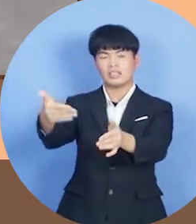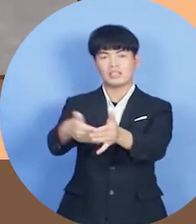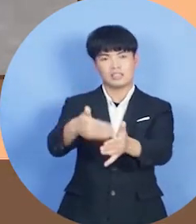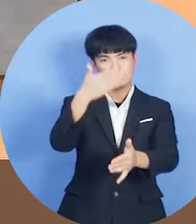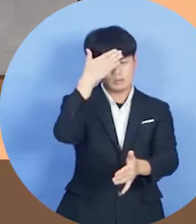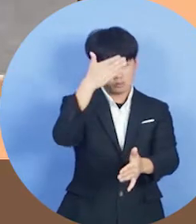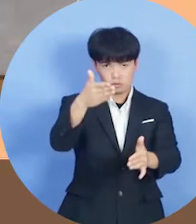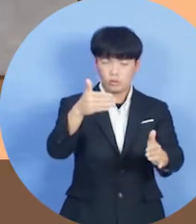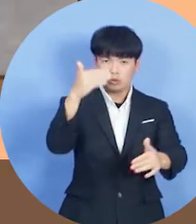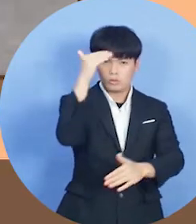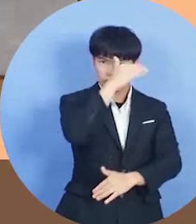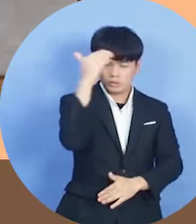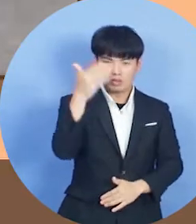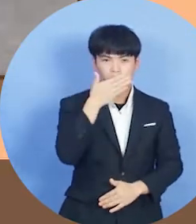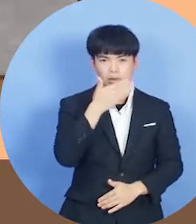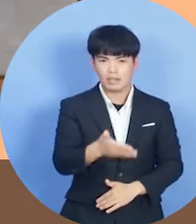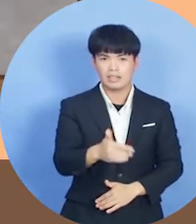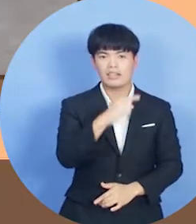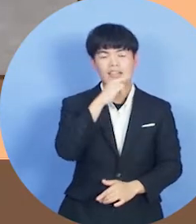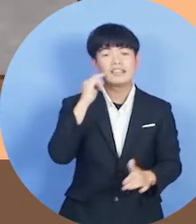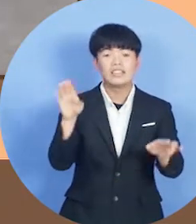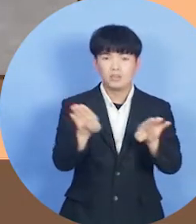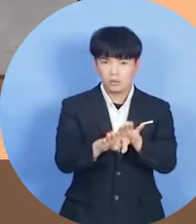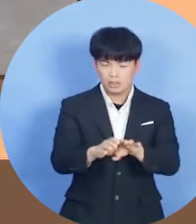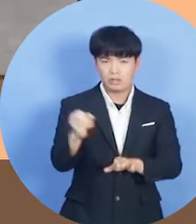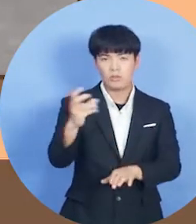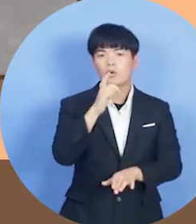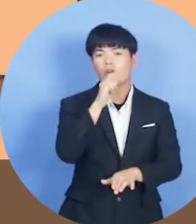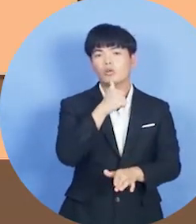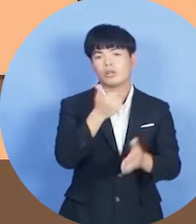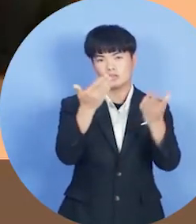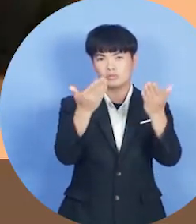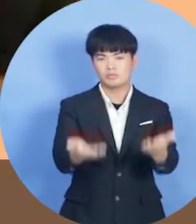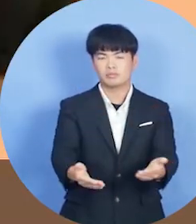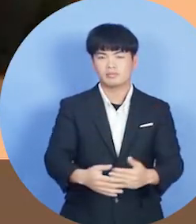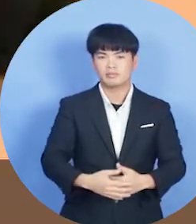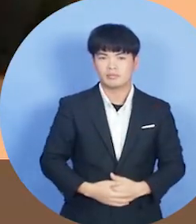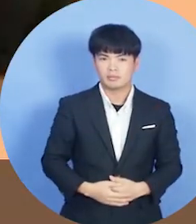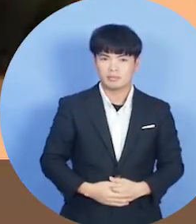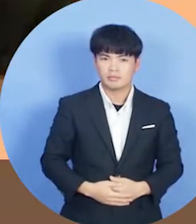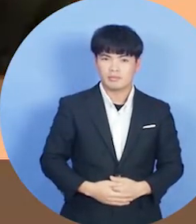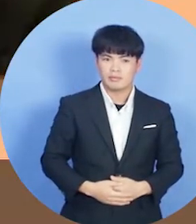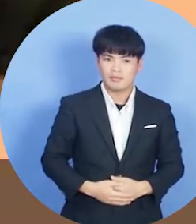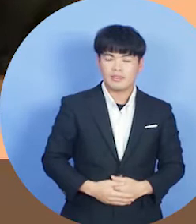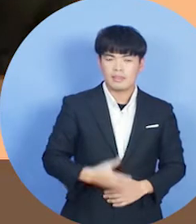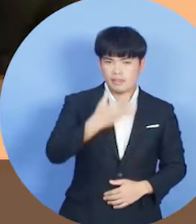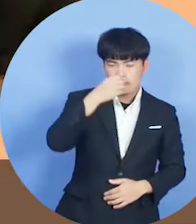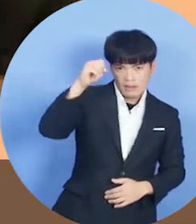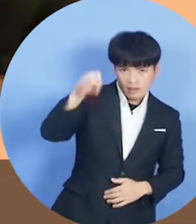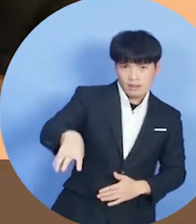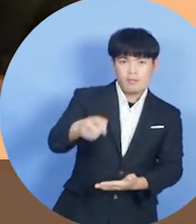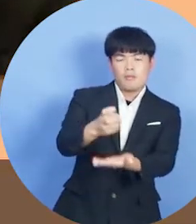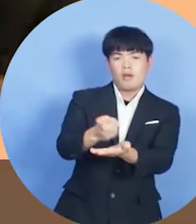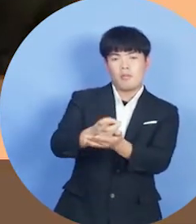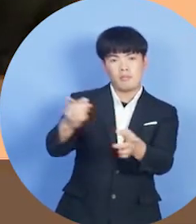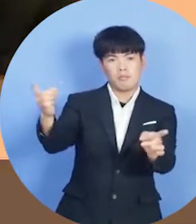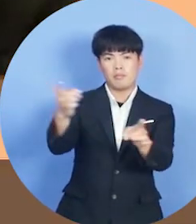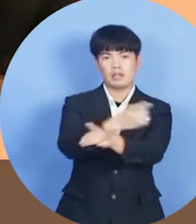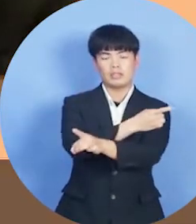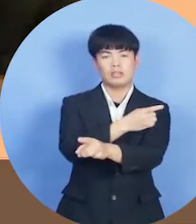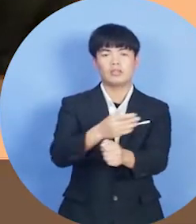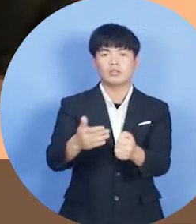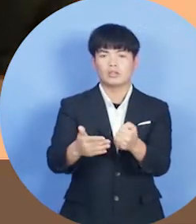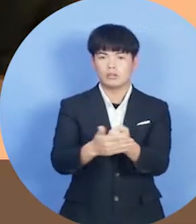관람이며 일요일과 월요일은 휴관이니 참고하시기 바랍니다. 폐기물 관리법이 개정됨에 따라 폐기물 배출업소